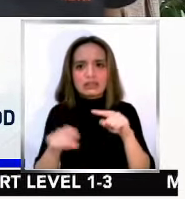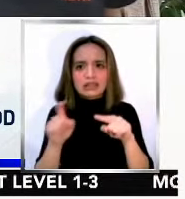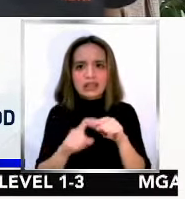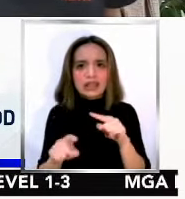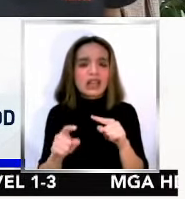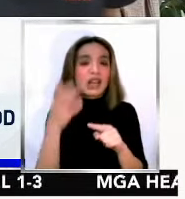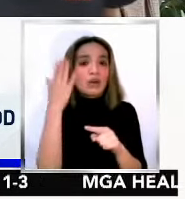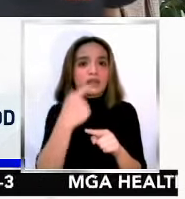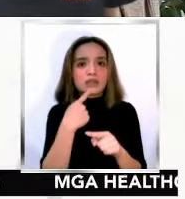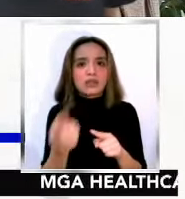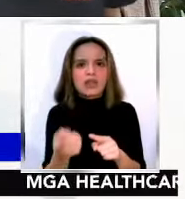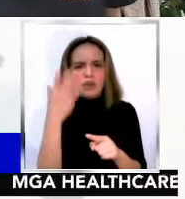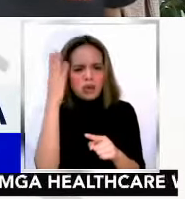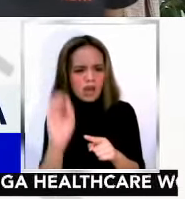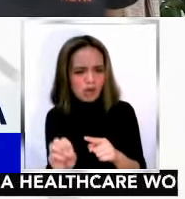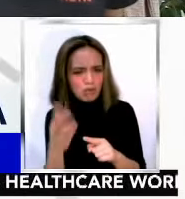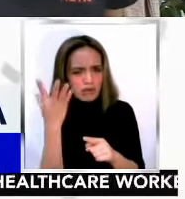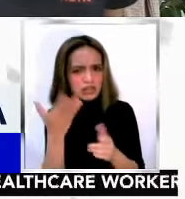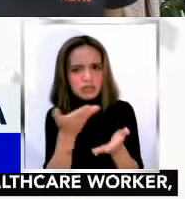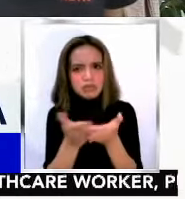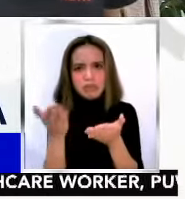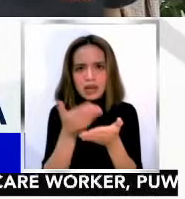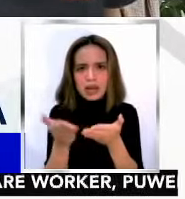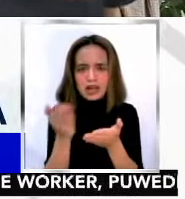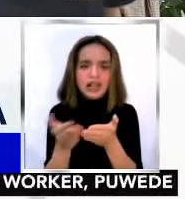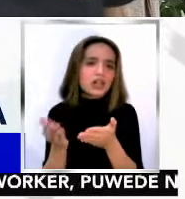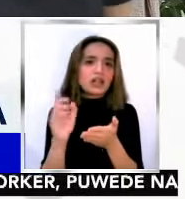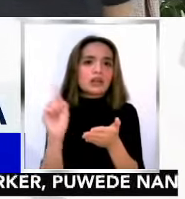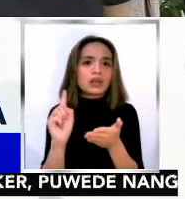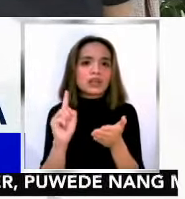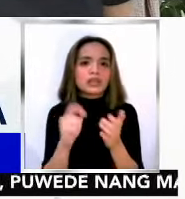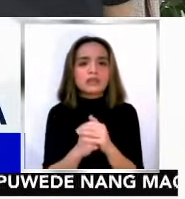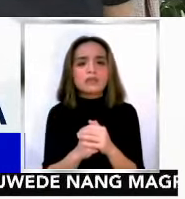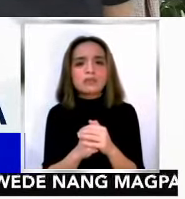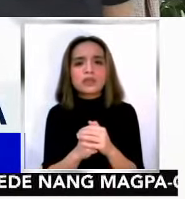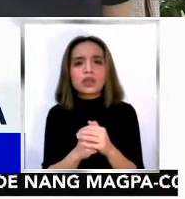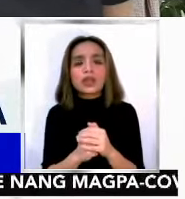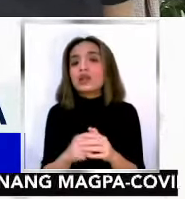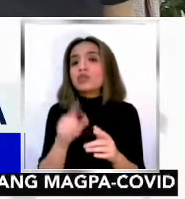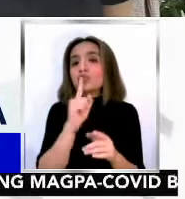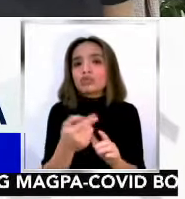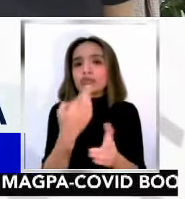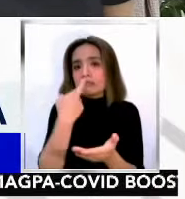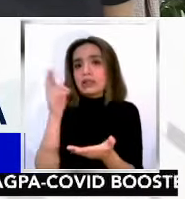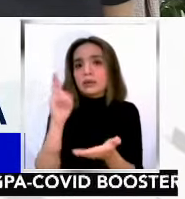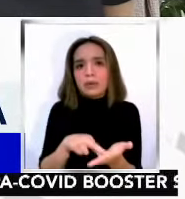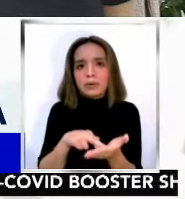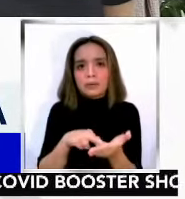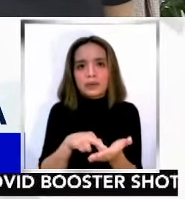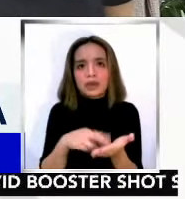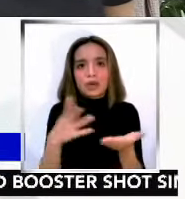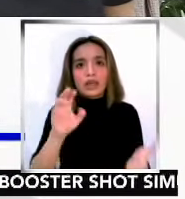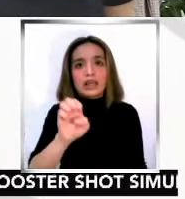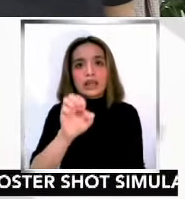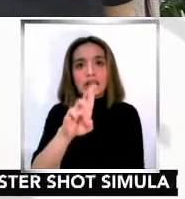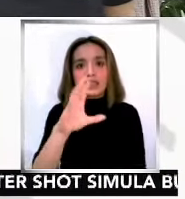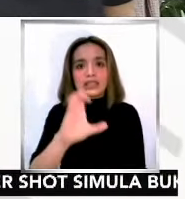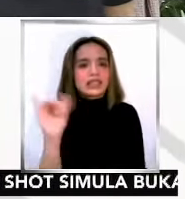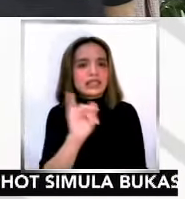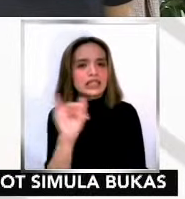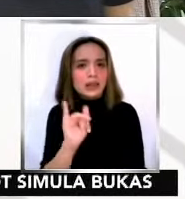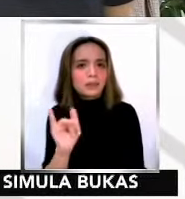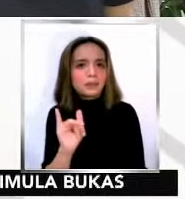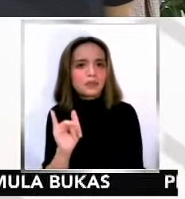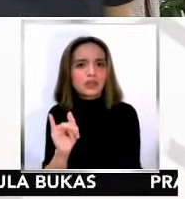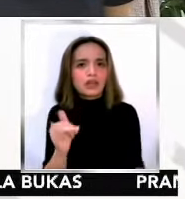Sasabihin nila kung magkano yung binili nila doon sa kanilang mga power producers. I-report nila yan sa ERC at saka sa mga consumers. Kaya ngayon ang